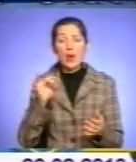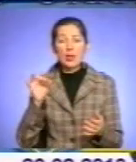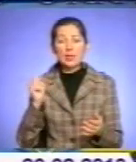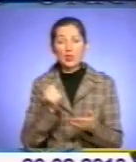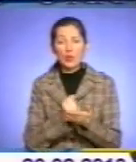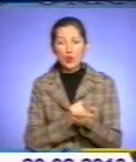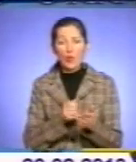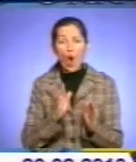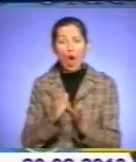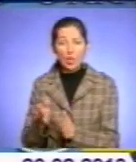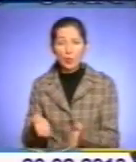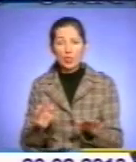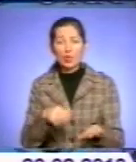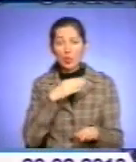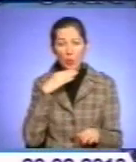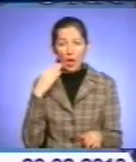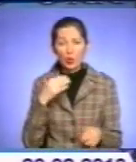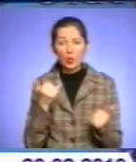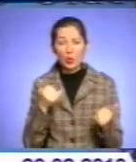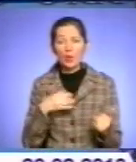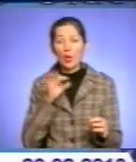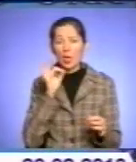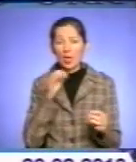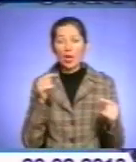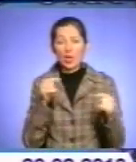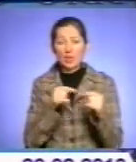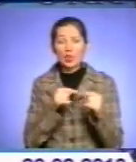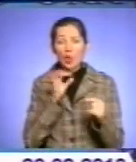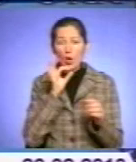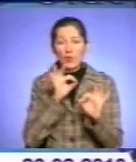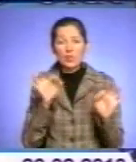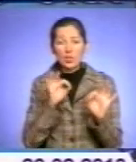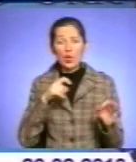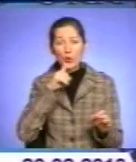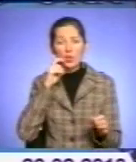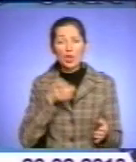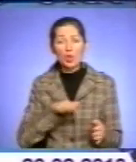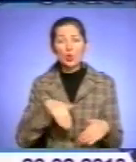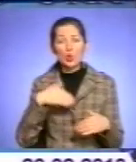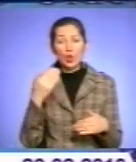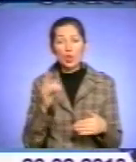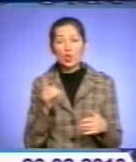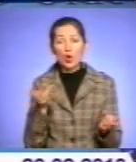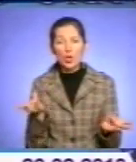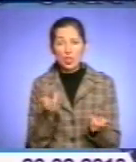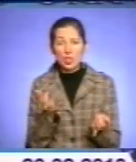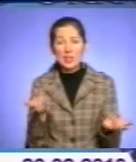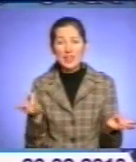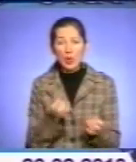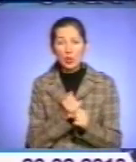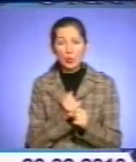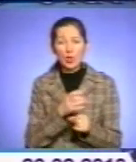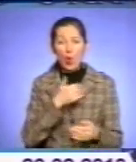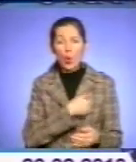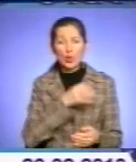ми чітко висловили українській стороні, що ще залишилося зробити. Але я хочу запевнити вас, коли